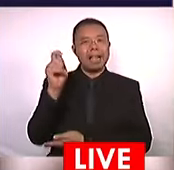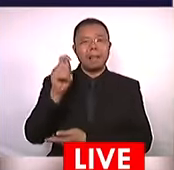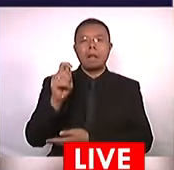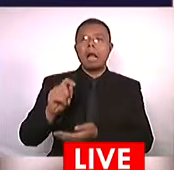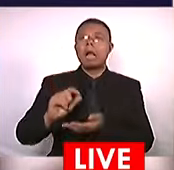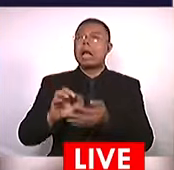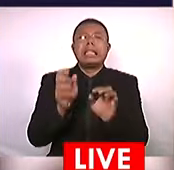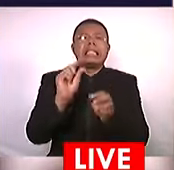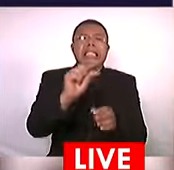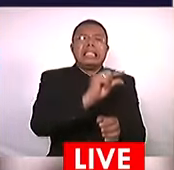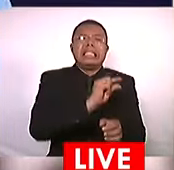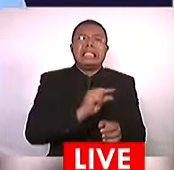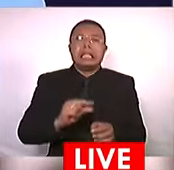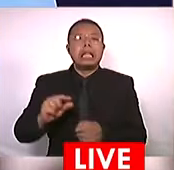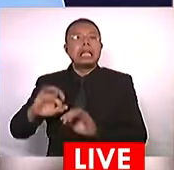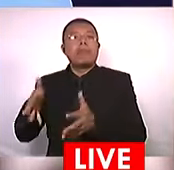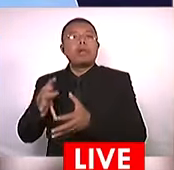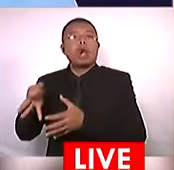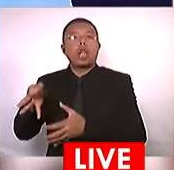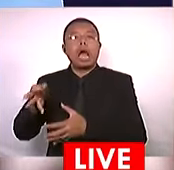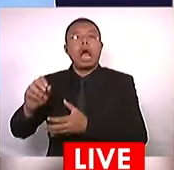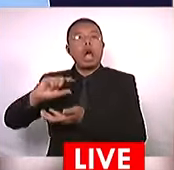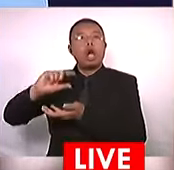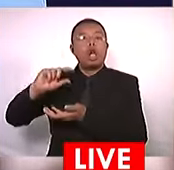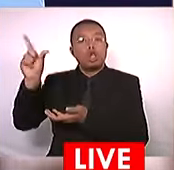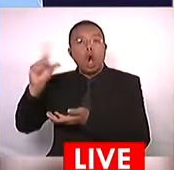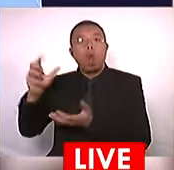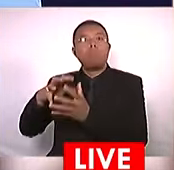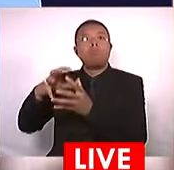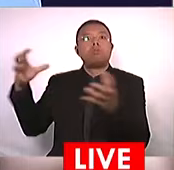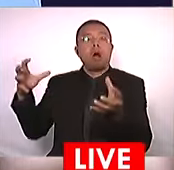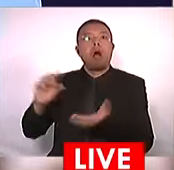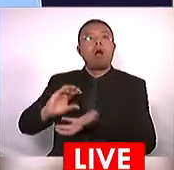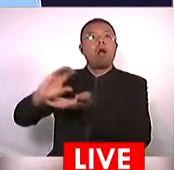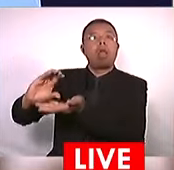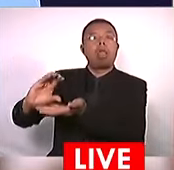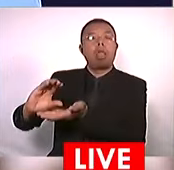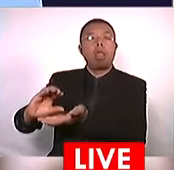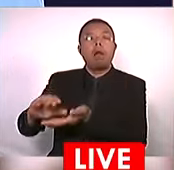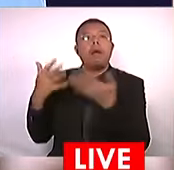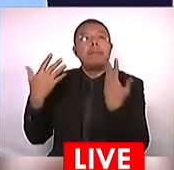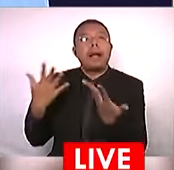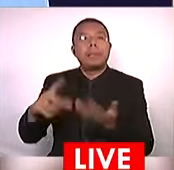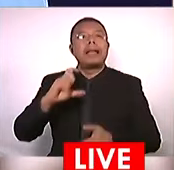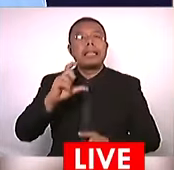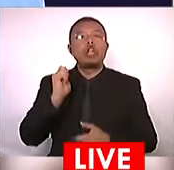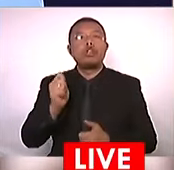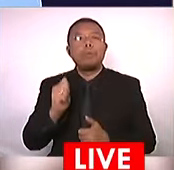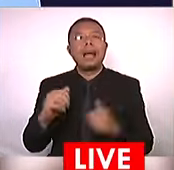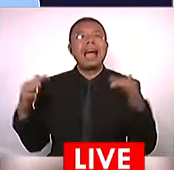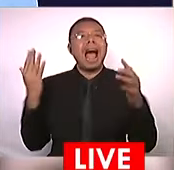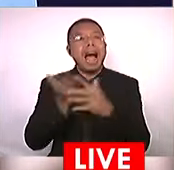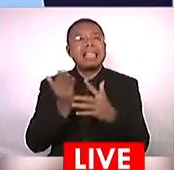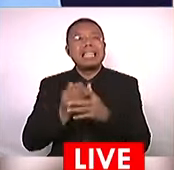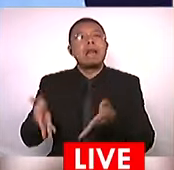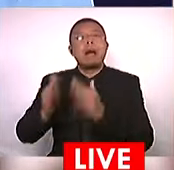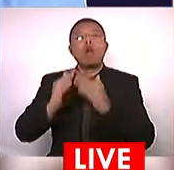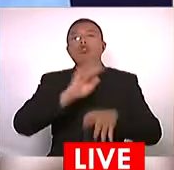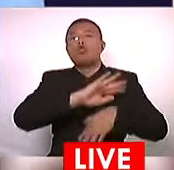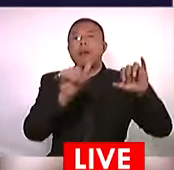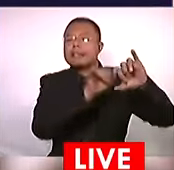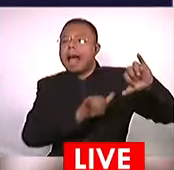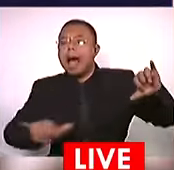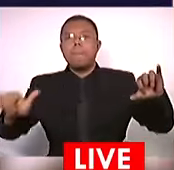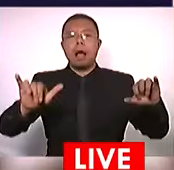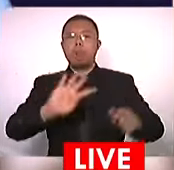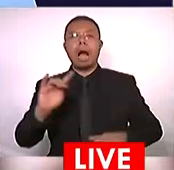Malaya kita ingin triknya apa sehingga akses pdanaan pembangunan itu bisa bersifat adil dan merata